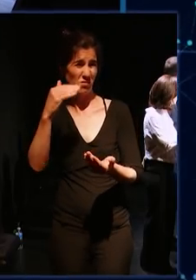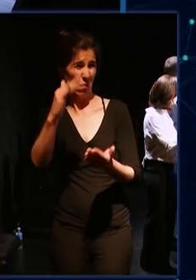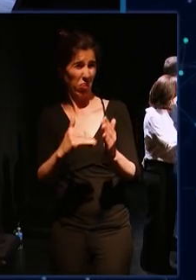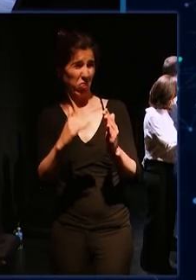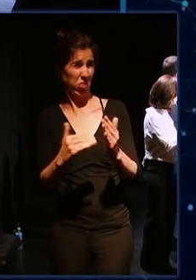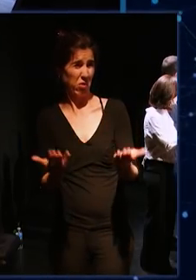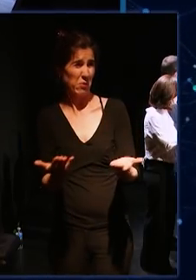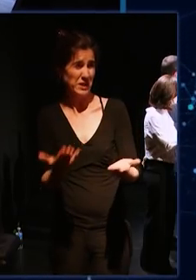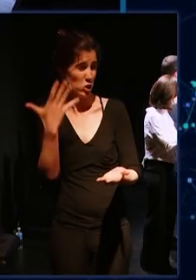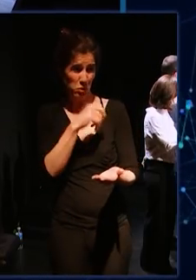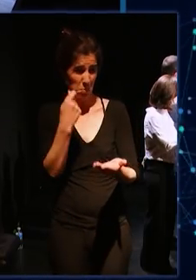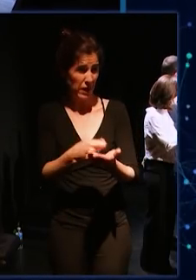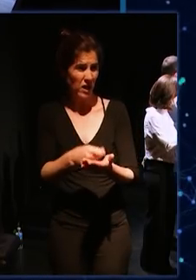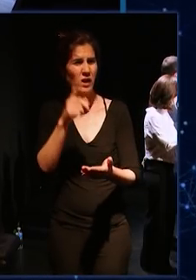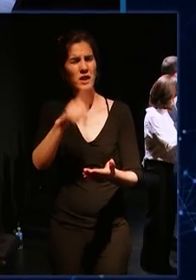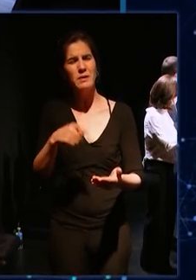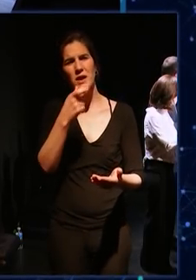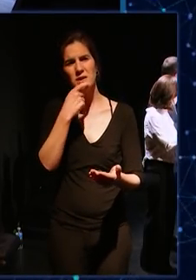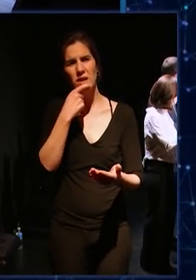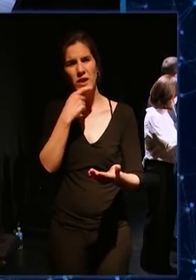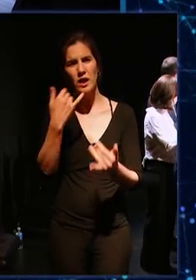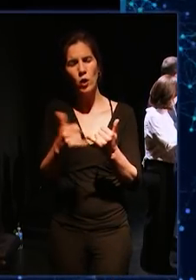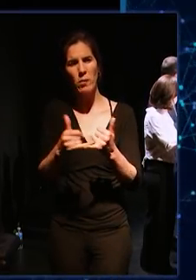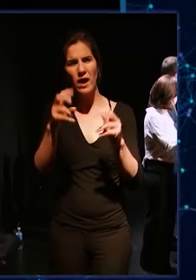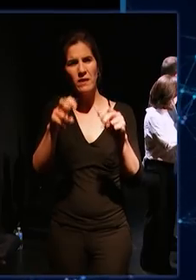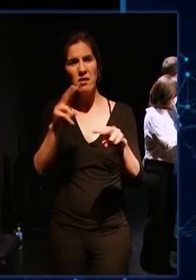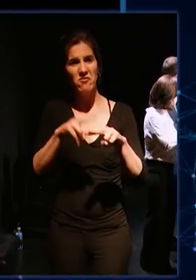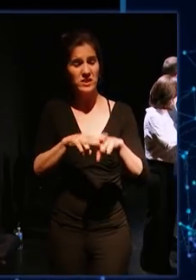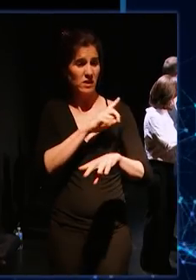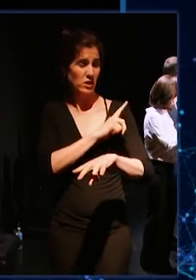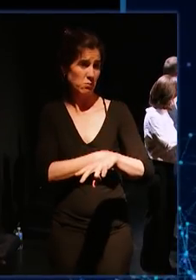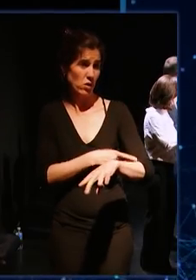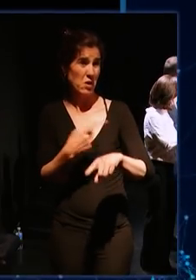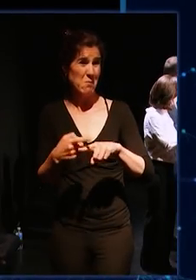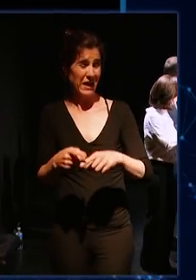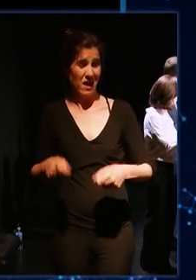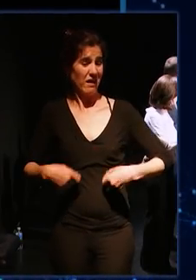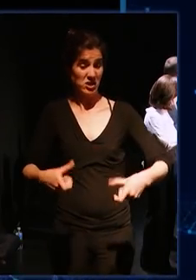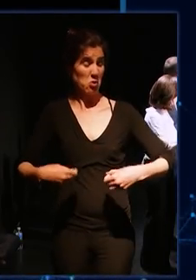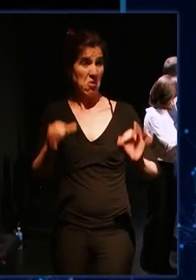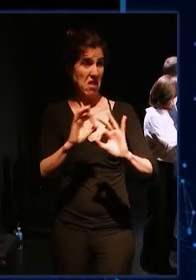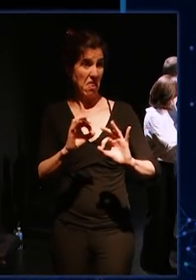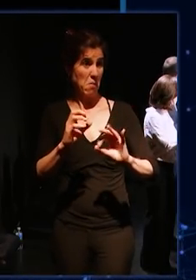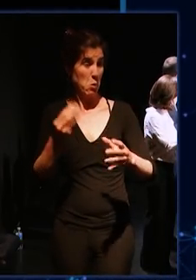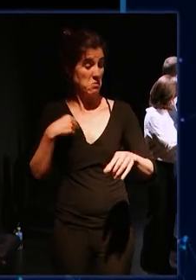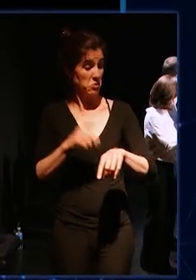agradaria recuperar també la festa de l'esport, que creiem que no suposa pràcticament cap despesa i donava un